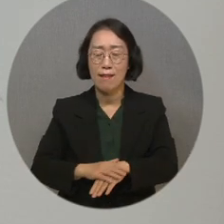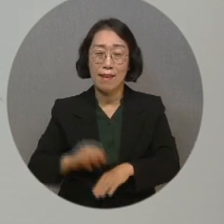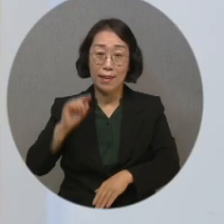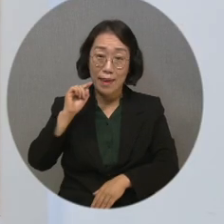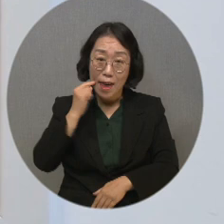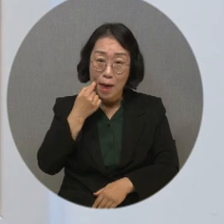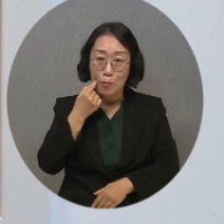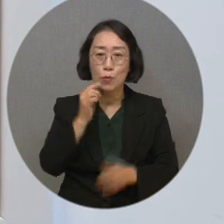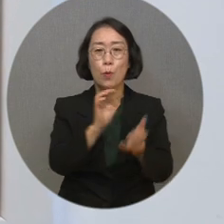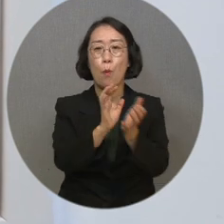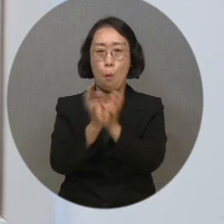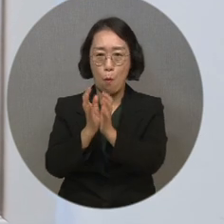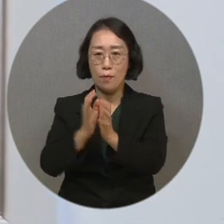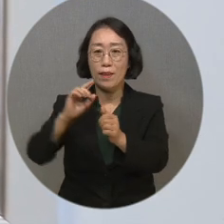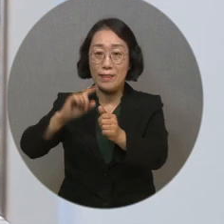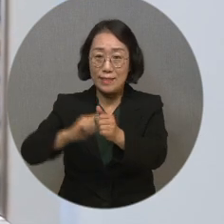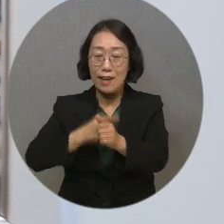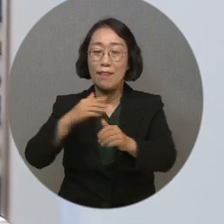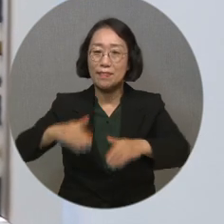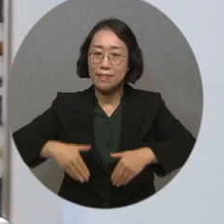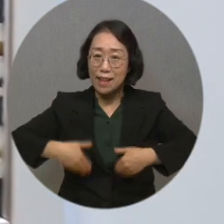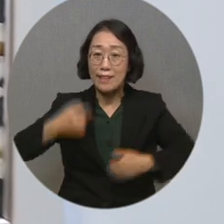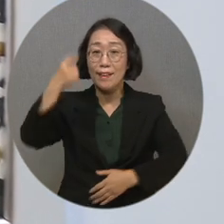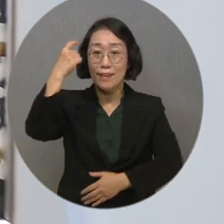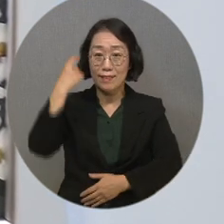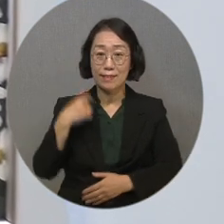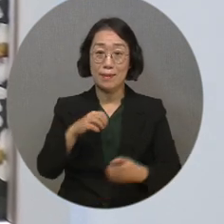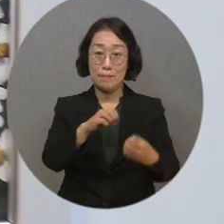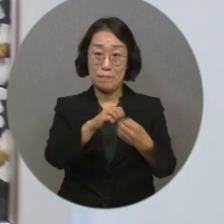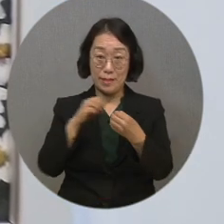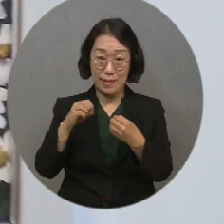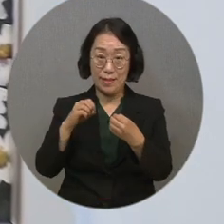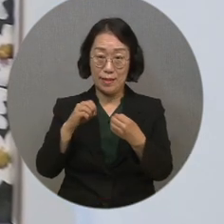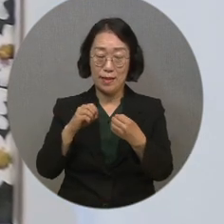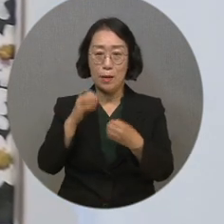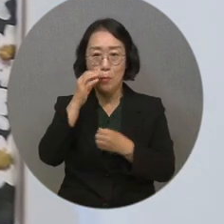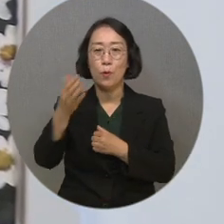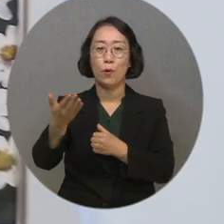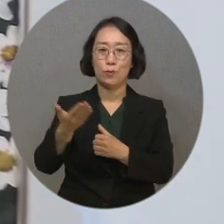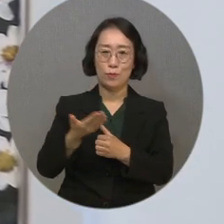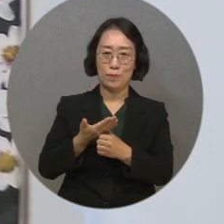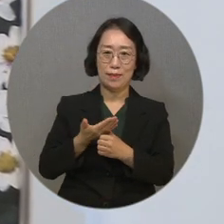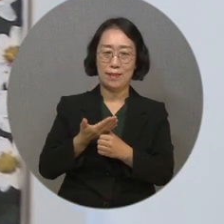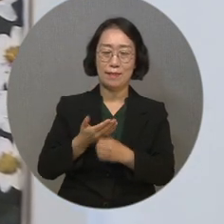꽃잎과 자연물 속 따뜻함을 드러내는 작품 세계를 보여줍니다.